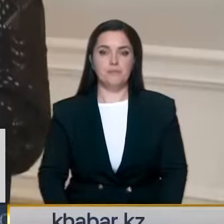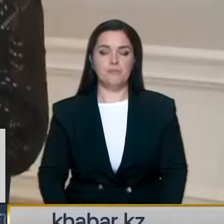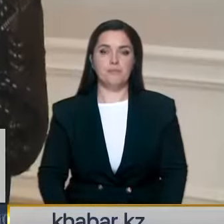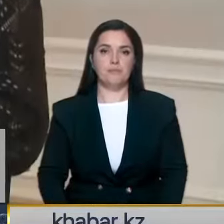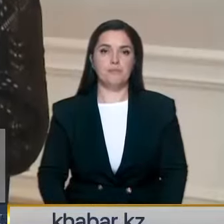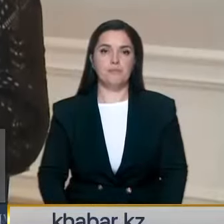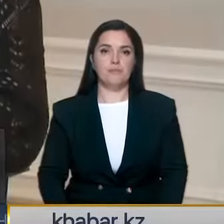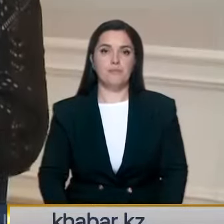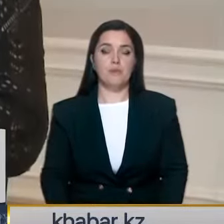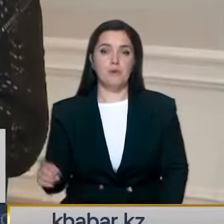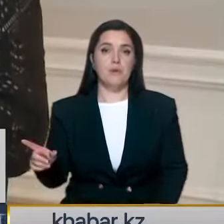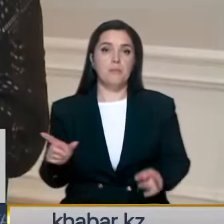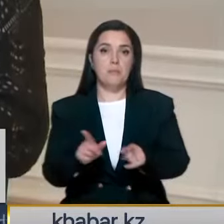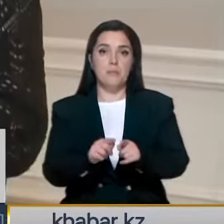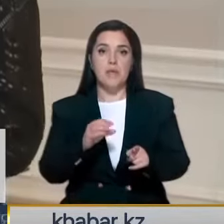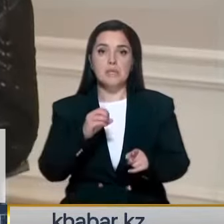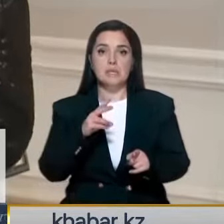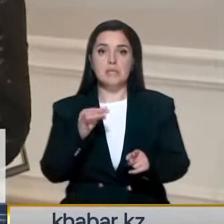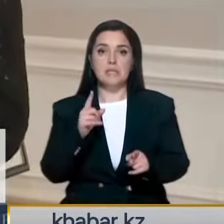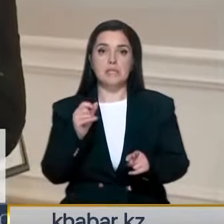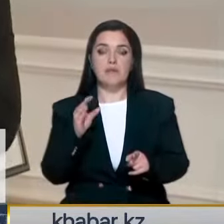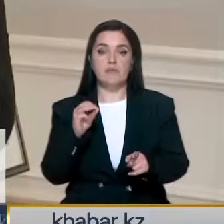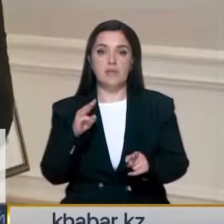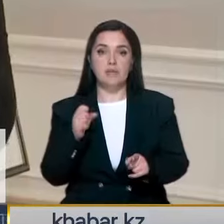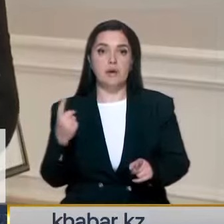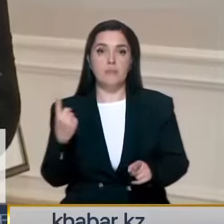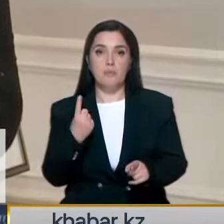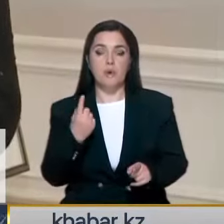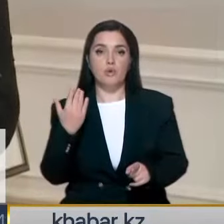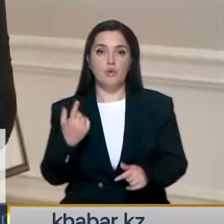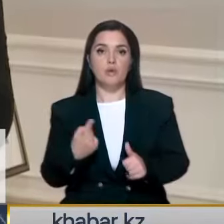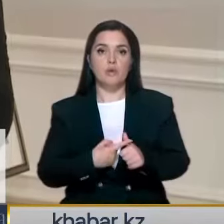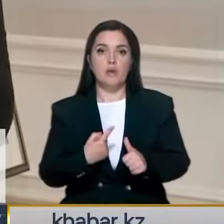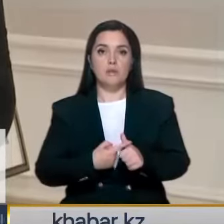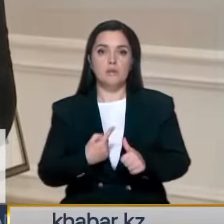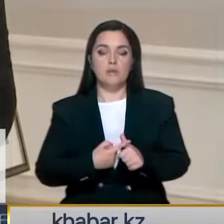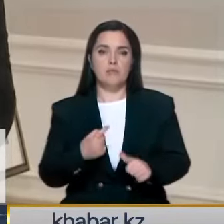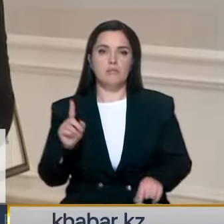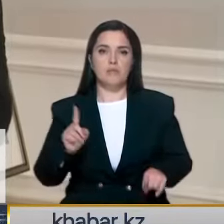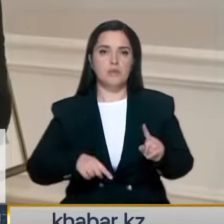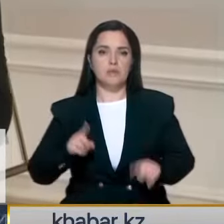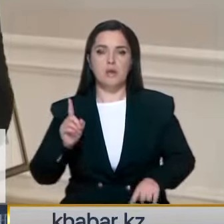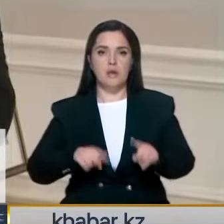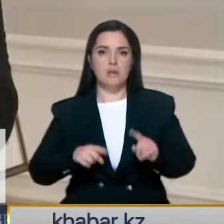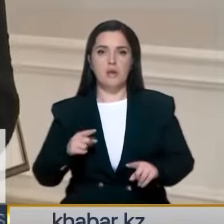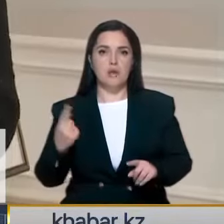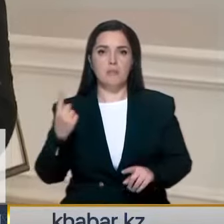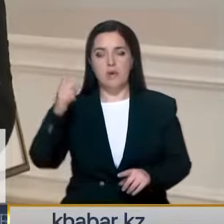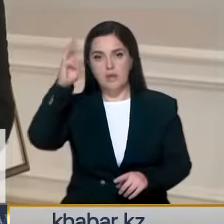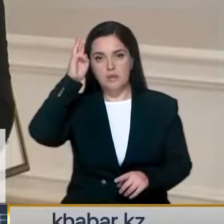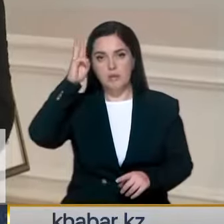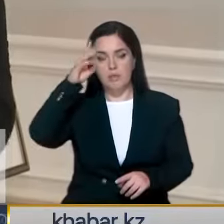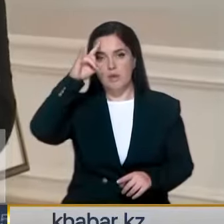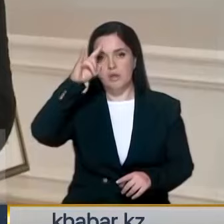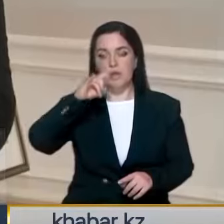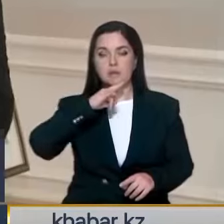Она стала фрейлиной Елизаветы I. Но вот ее мы называем иногда первым дипломатом